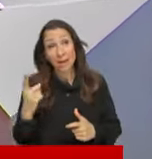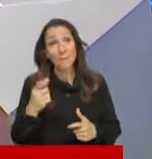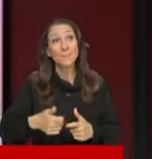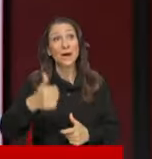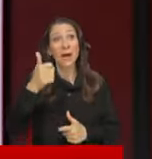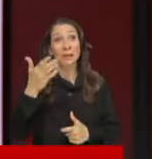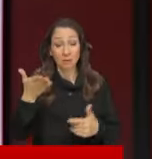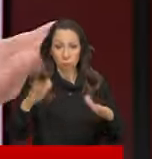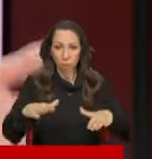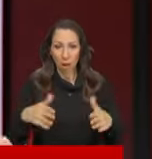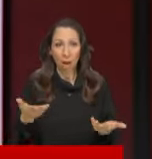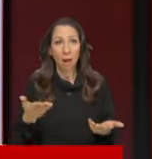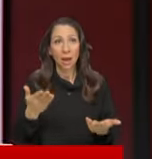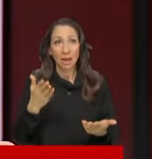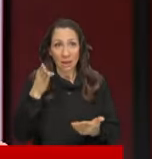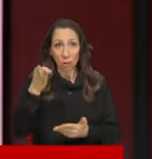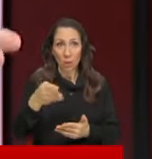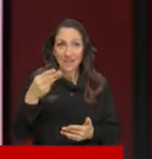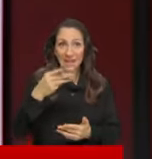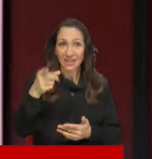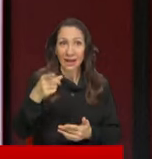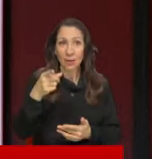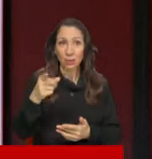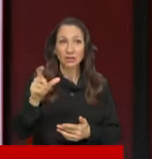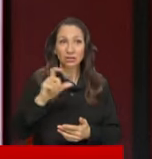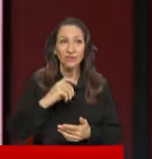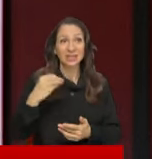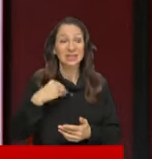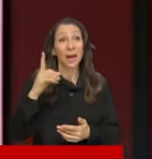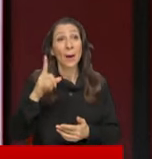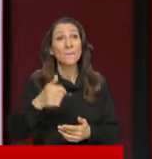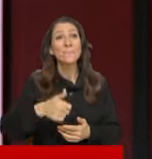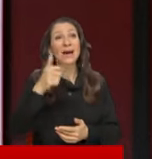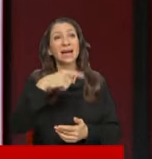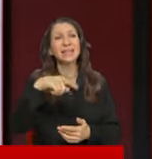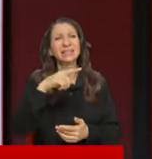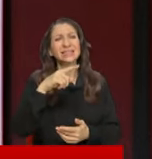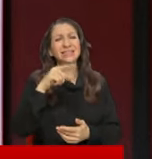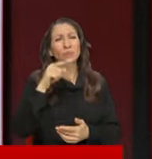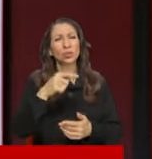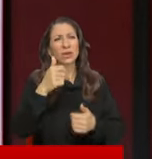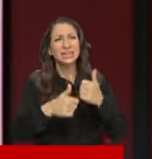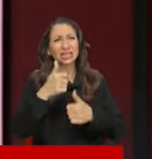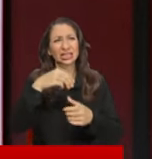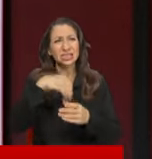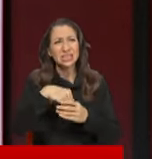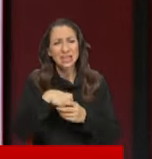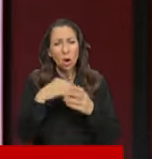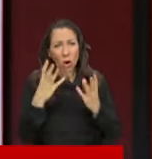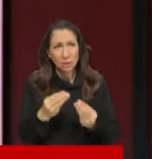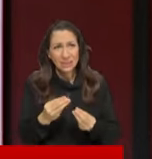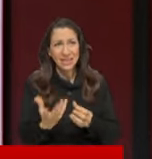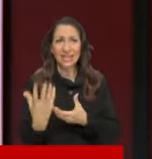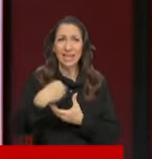bakanlar da burada hani uğruyorlar mı esenlere Belki buna da yanıt verirsiniz ama bakanların bu yarışın içinde olması